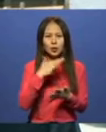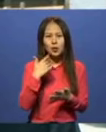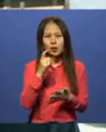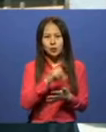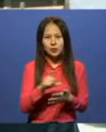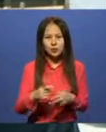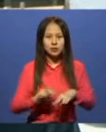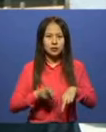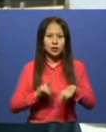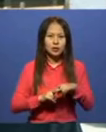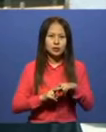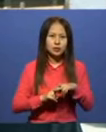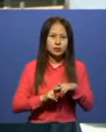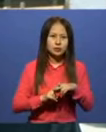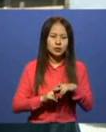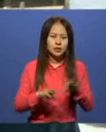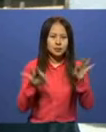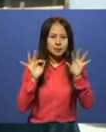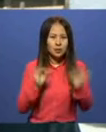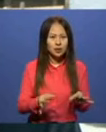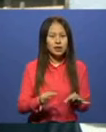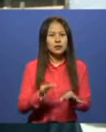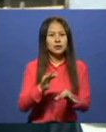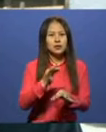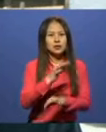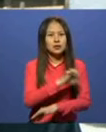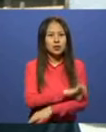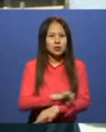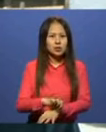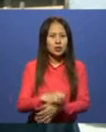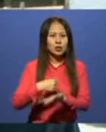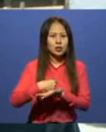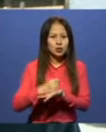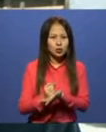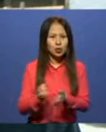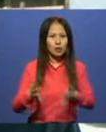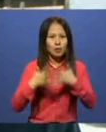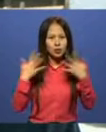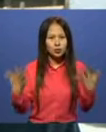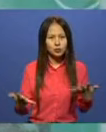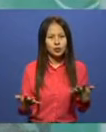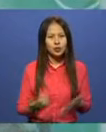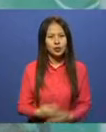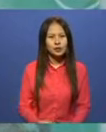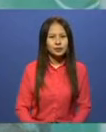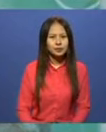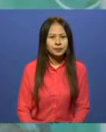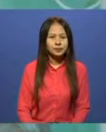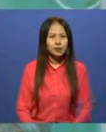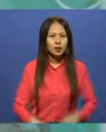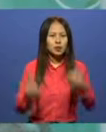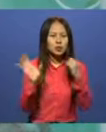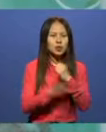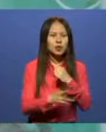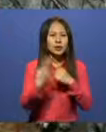Мен өзім ойлайым, бұл бір жағынан қалықты шекаралық ауылдарда бұл тұрақтандырудың үлкен бір жолы ғой деп өзім есептеймін. Соңғы үш